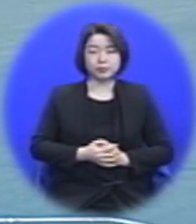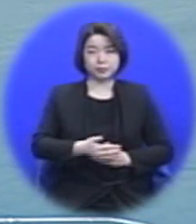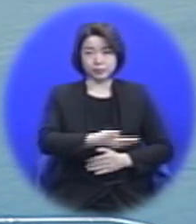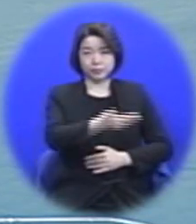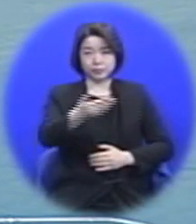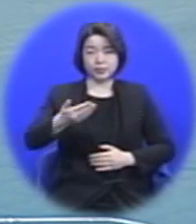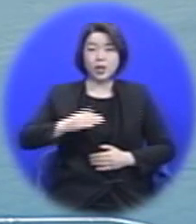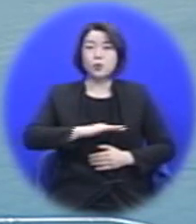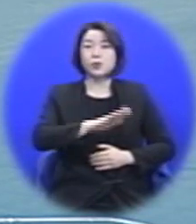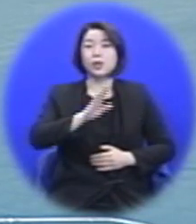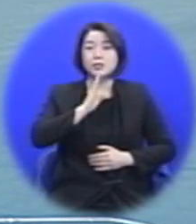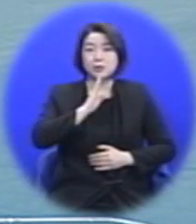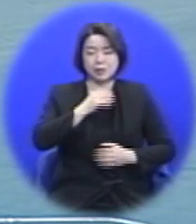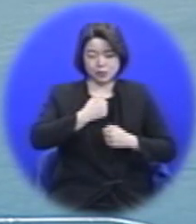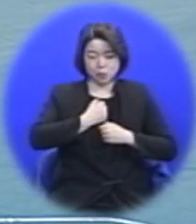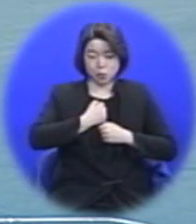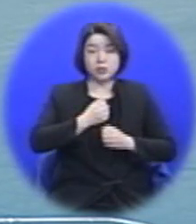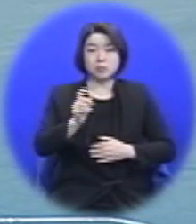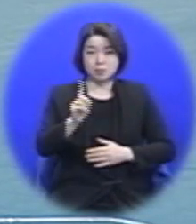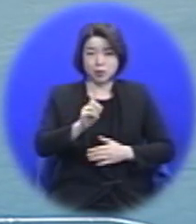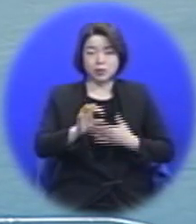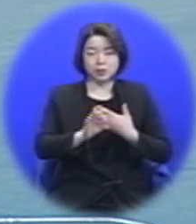여러분, 우리가 정말 조심해야 될 것은